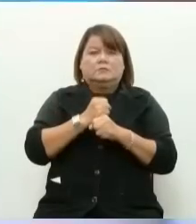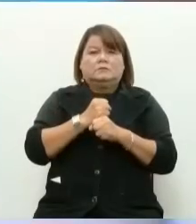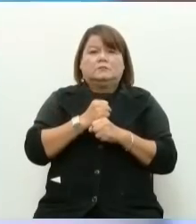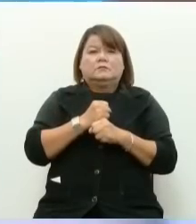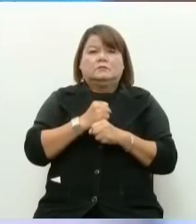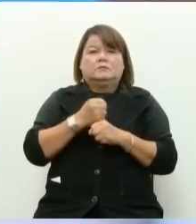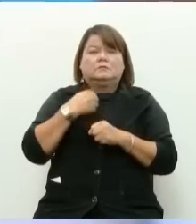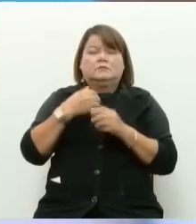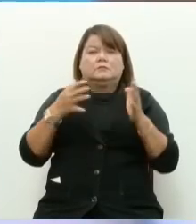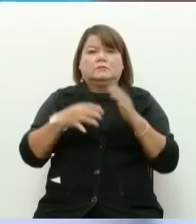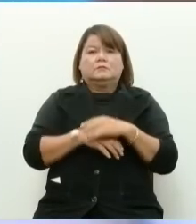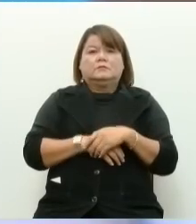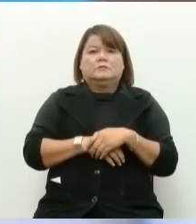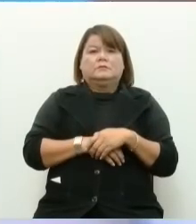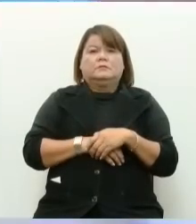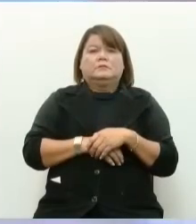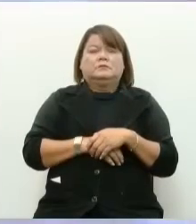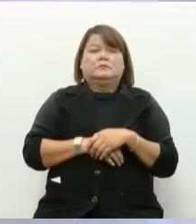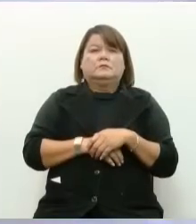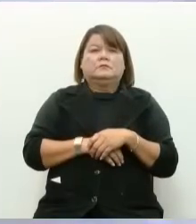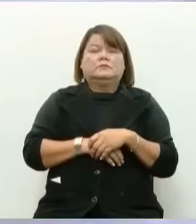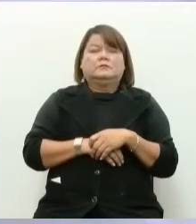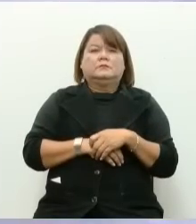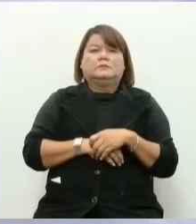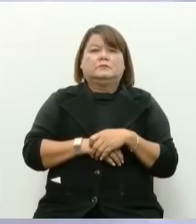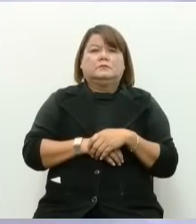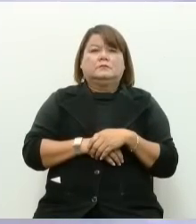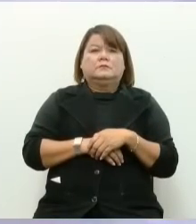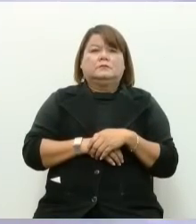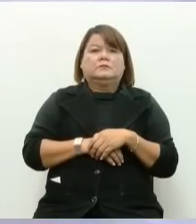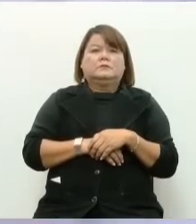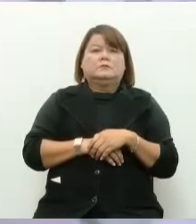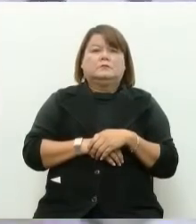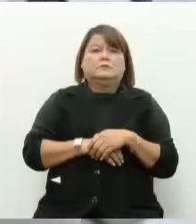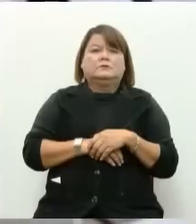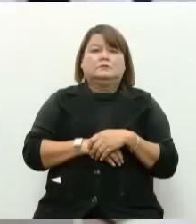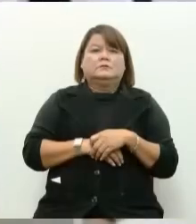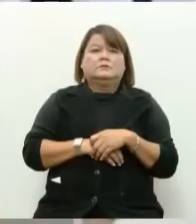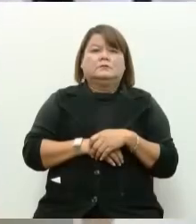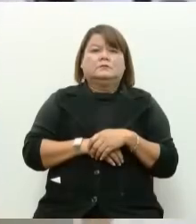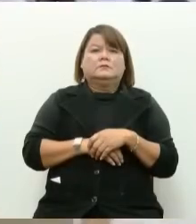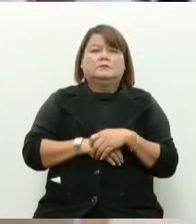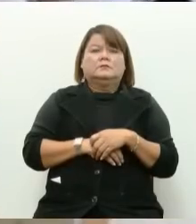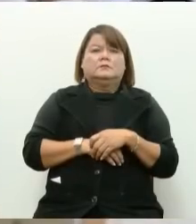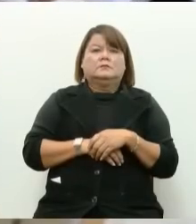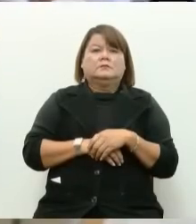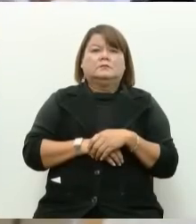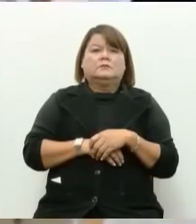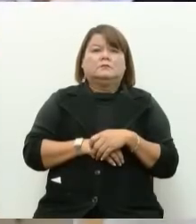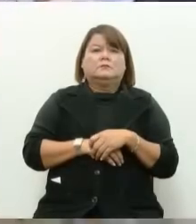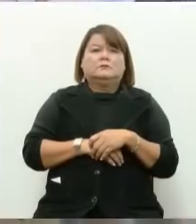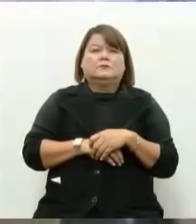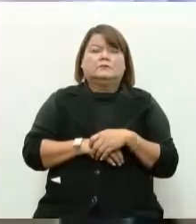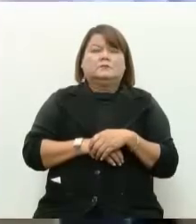ณภาพที่สุดมาก โชคดีจงเป็นของเจ้าโชคร้ายอย่า